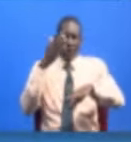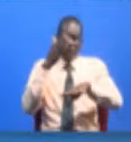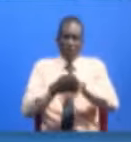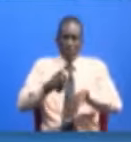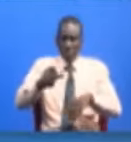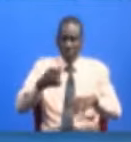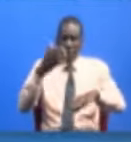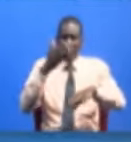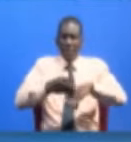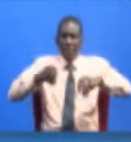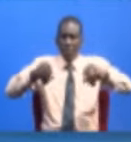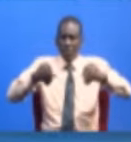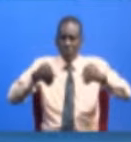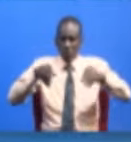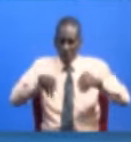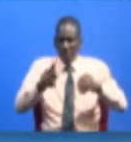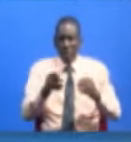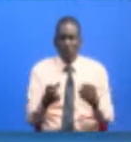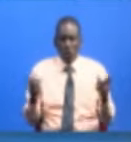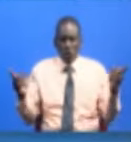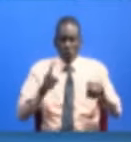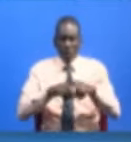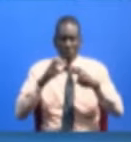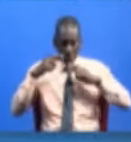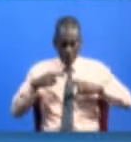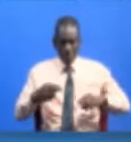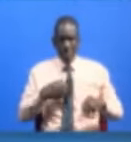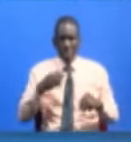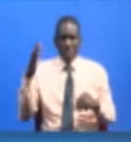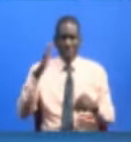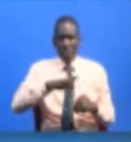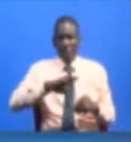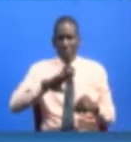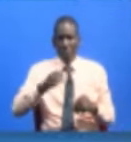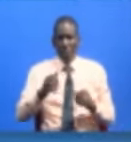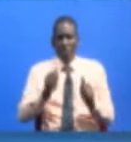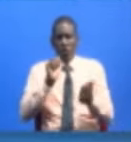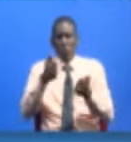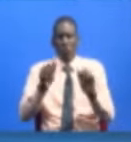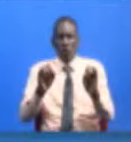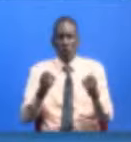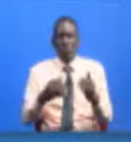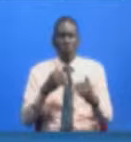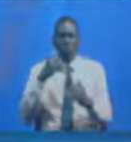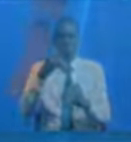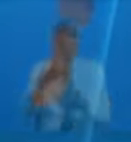nipate mapumziko mafupi. Muda si mrefu narejea na taarifa za sporti. Usiende mbali.